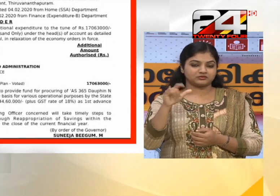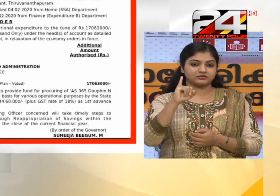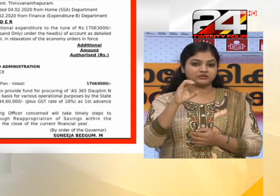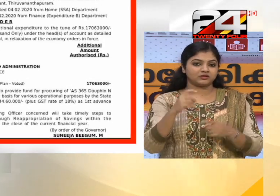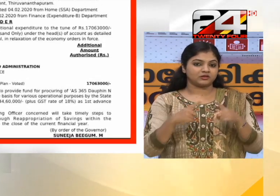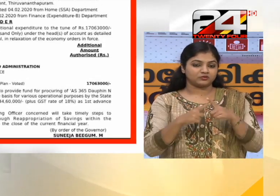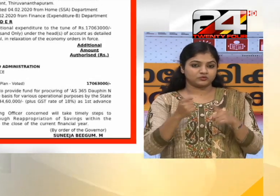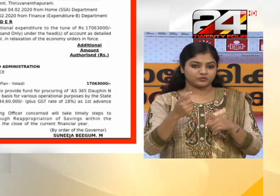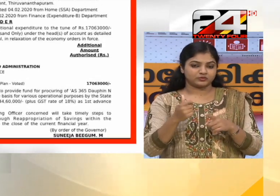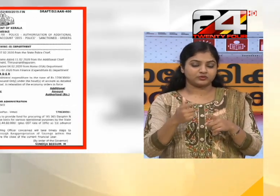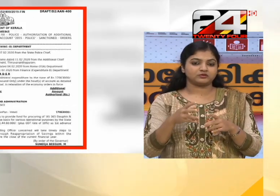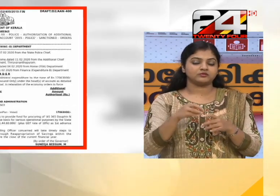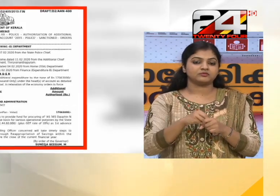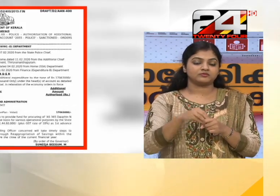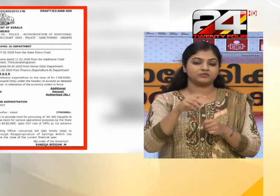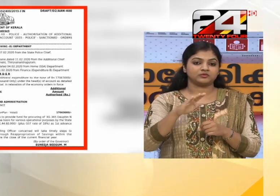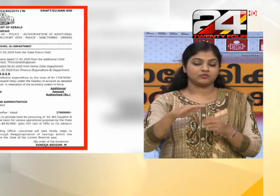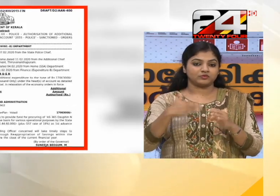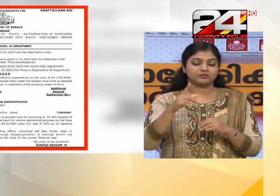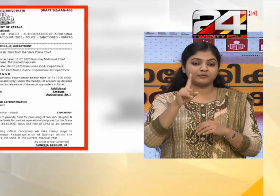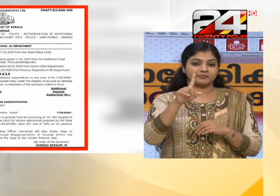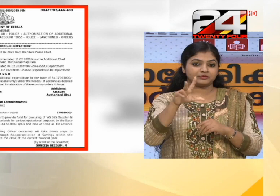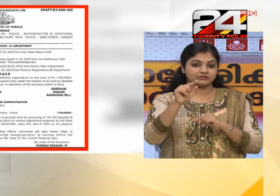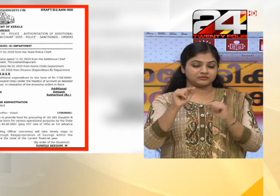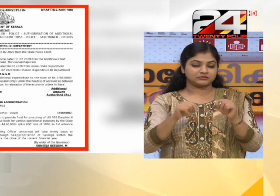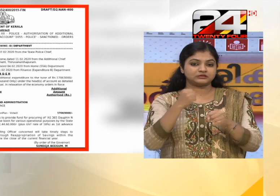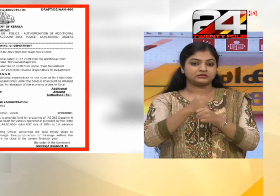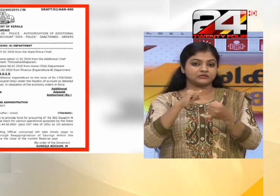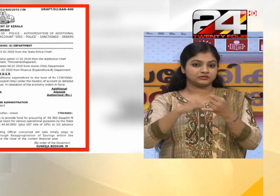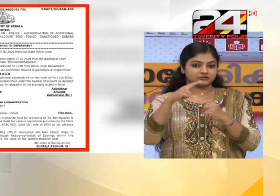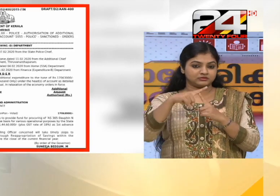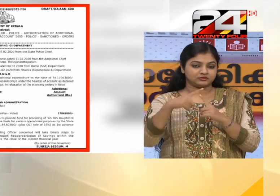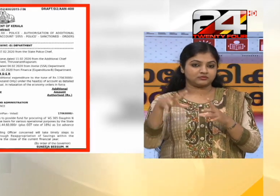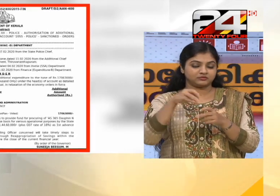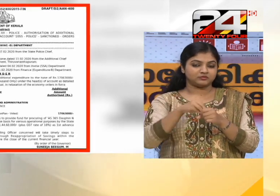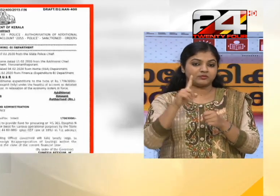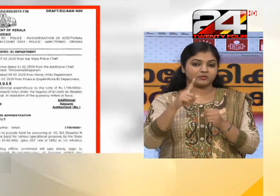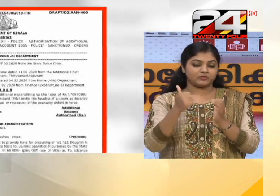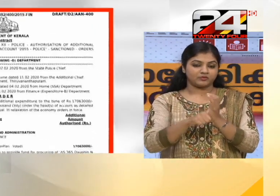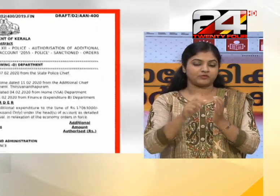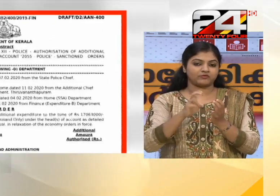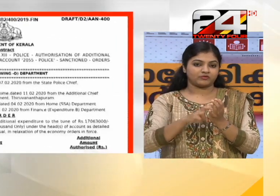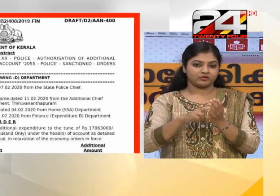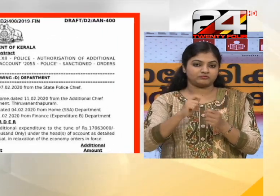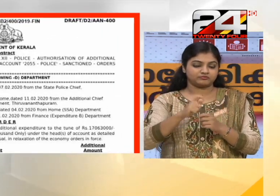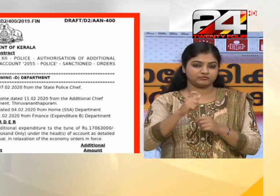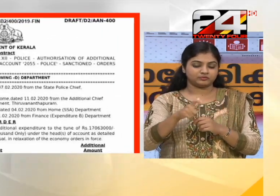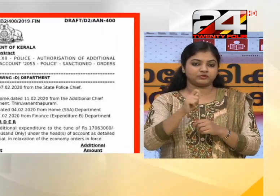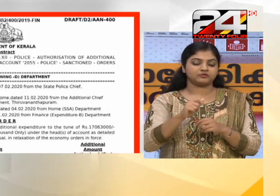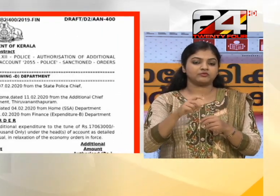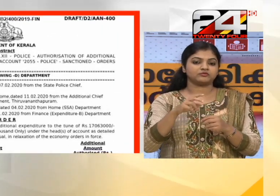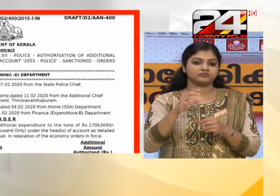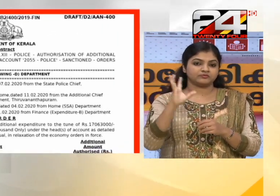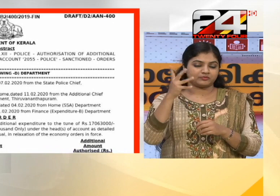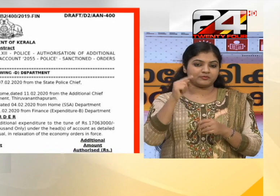1,44,60,000 രൂപയും പ്ലസ് 60,000 രൂപയ്ക്ക് പുറമെ 18% GST അടക്കം പ്രതിമാസ വാടകയ്ക്കാണ് ഈ പവൻ ഹാൻസിന്റെ ഹെലികോപ്റ്റർ